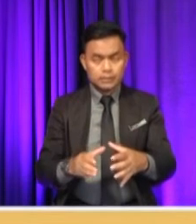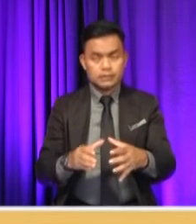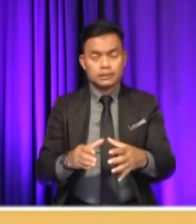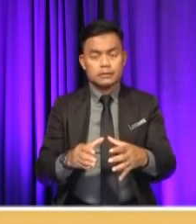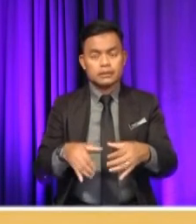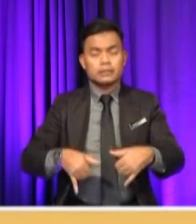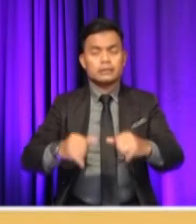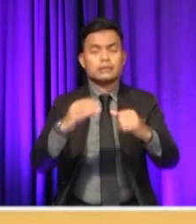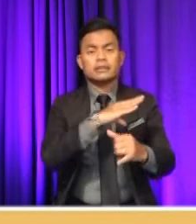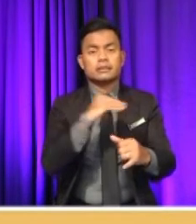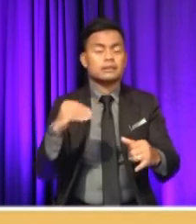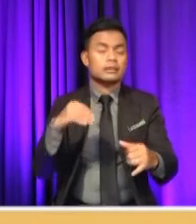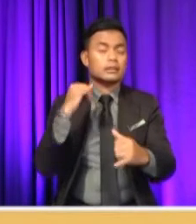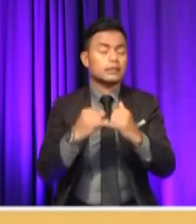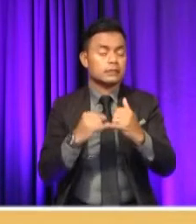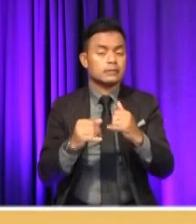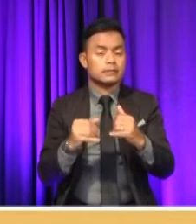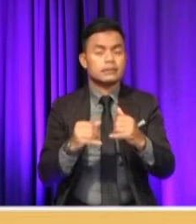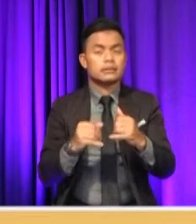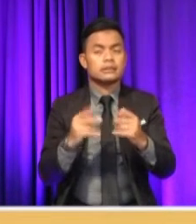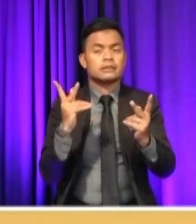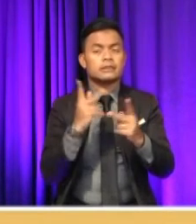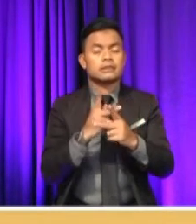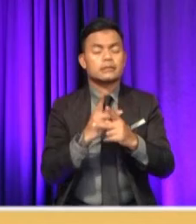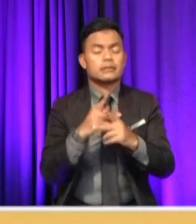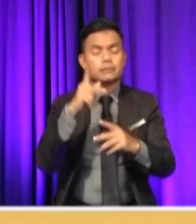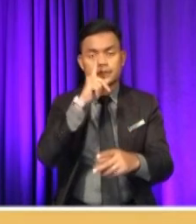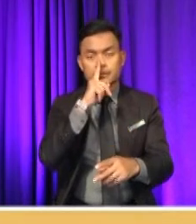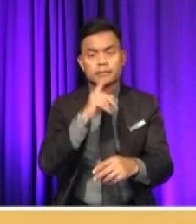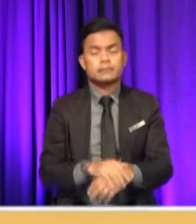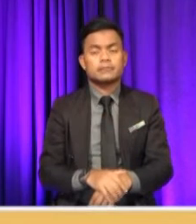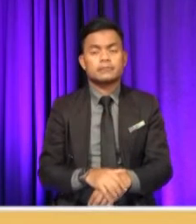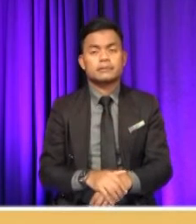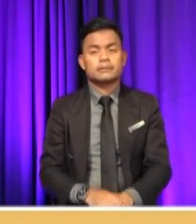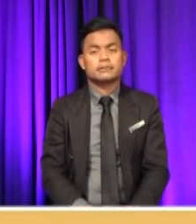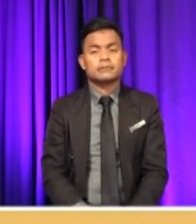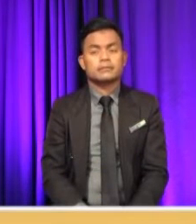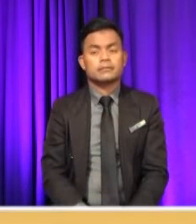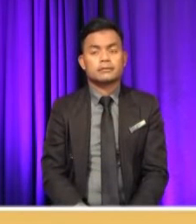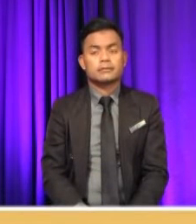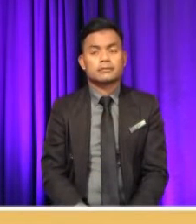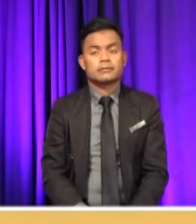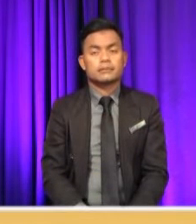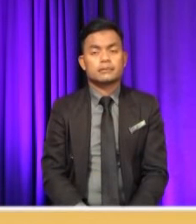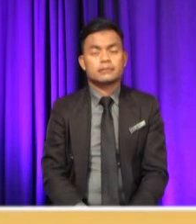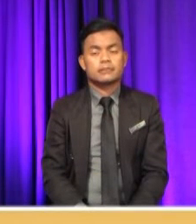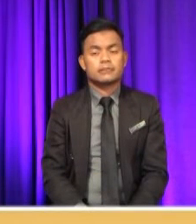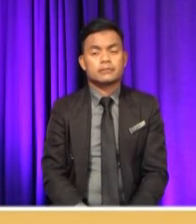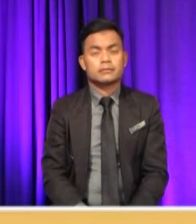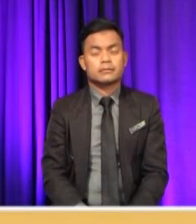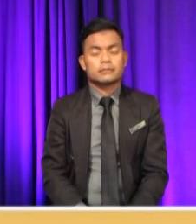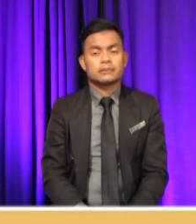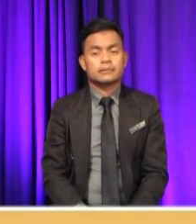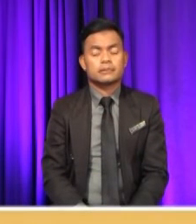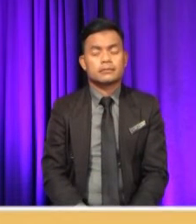last sekali dia akan pergi kepada penyenyap. Okey, ni dia punya litar skematik. Okey, ini dia punya litar simbol. Sebab tu saya kata